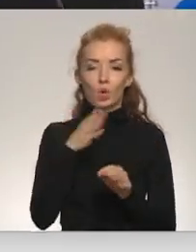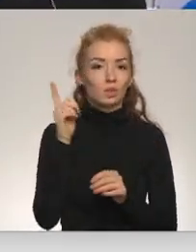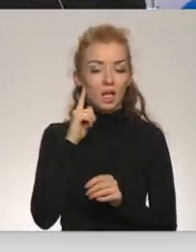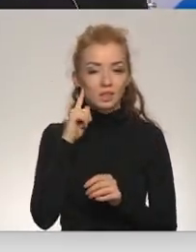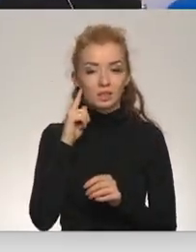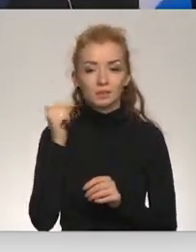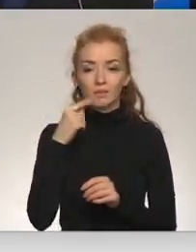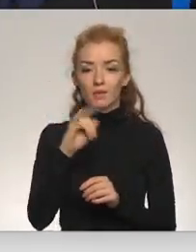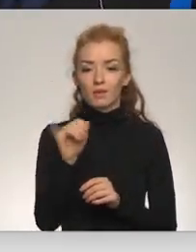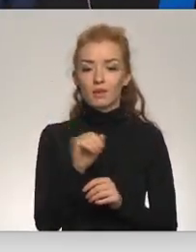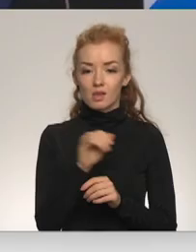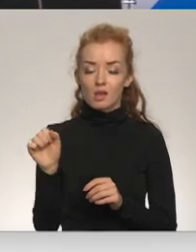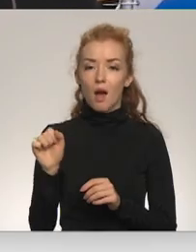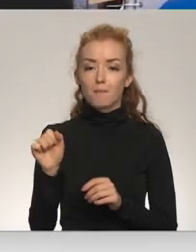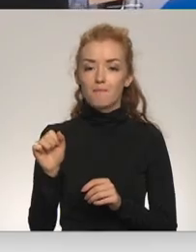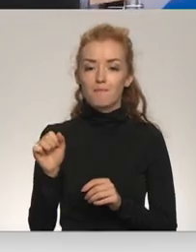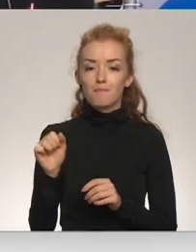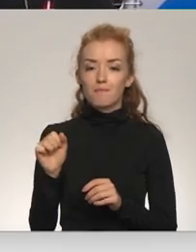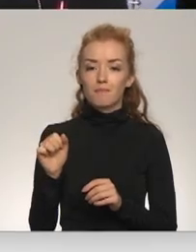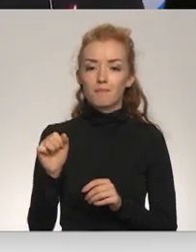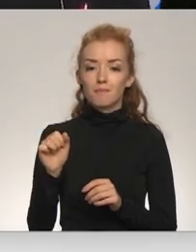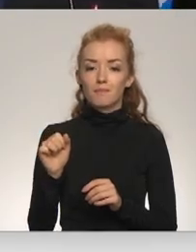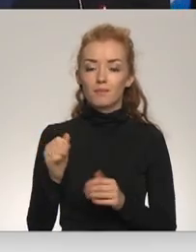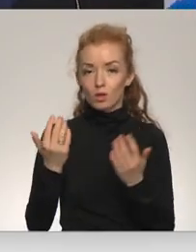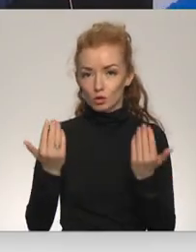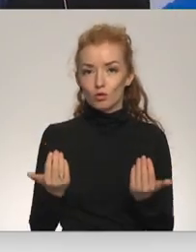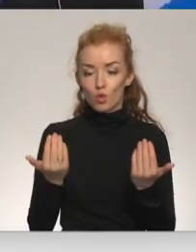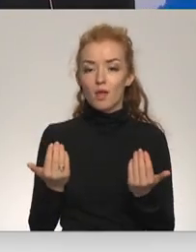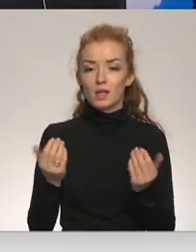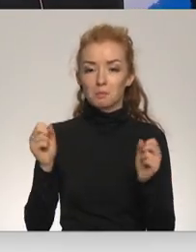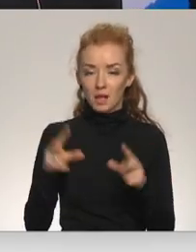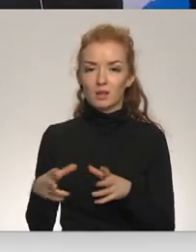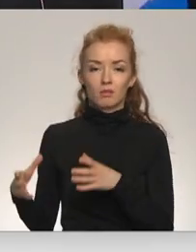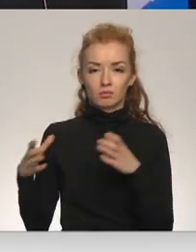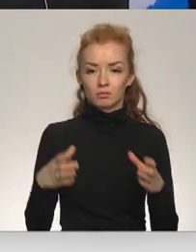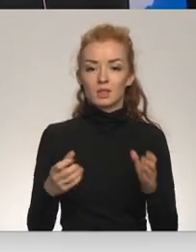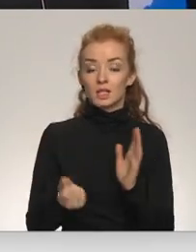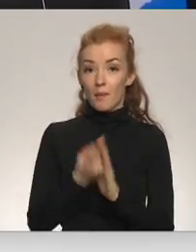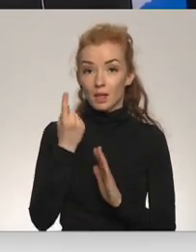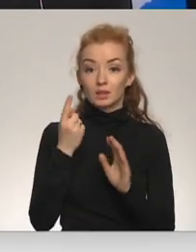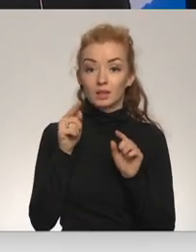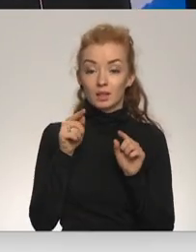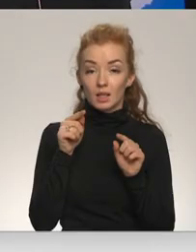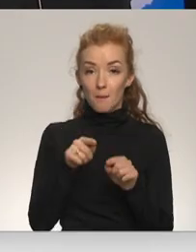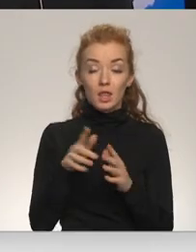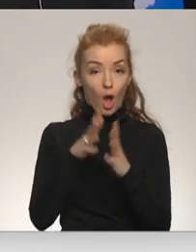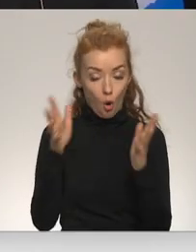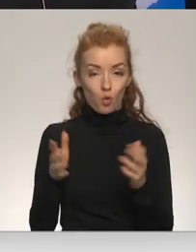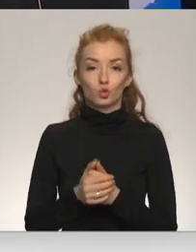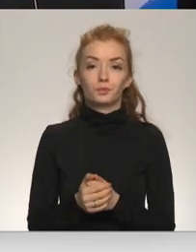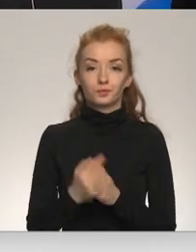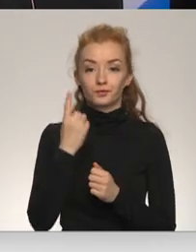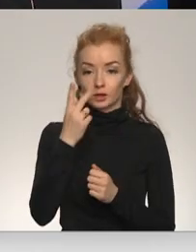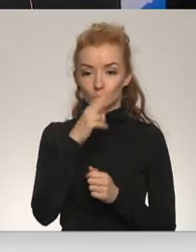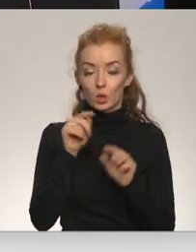šeit? Jā, paldies. Jā, šodien vācamies speciāli un iemesli tam ir vairāk. Viens no